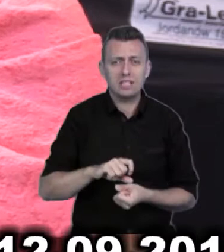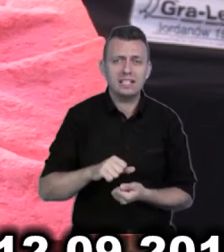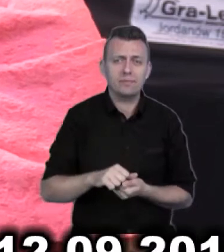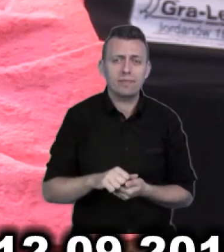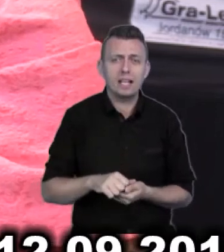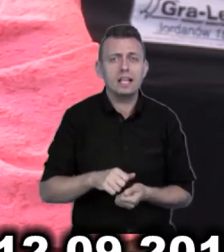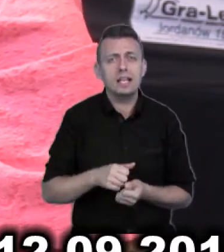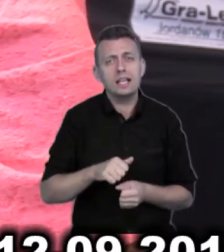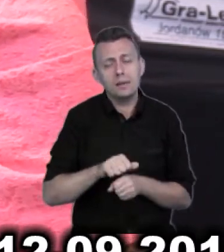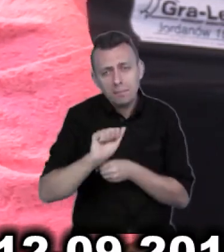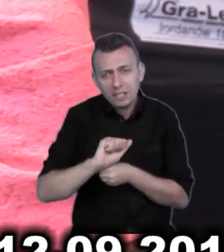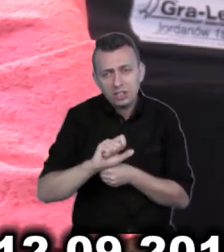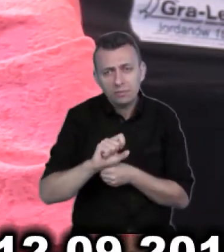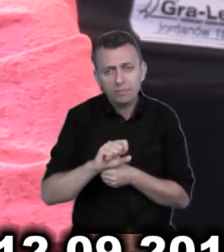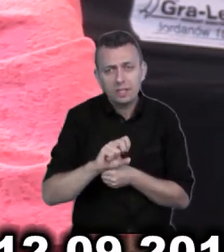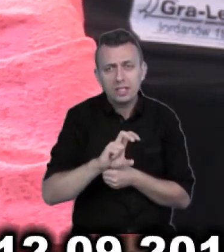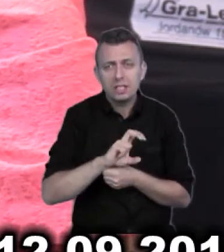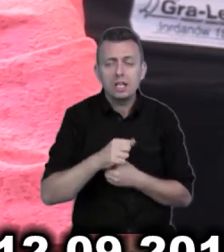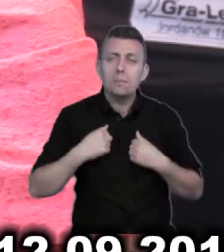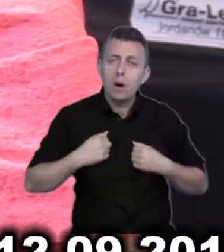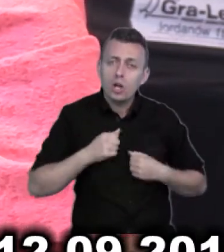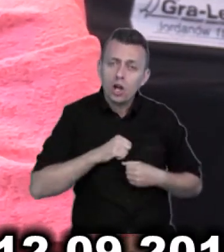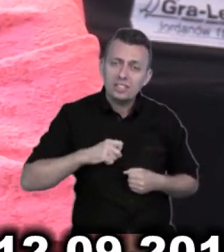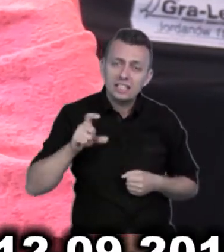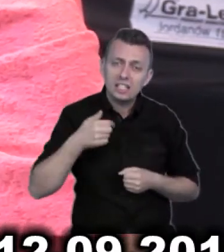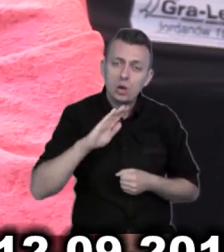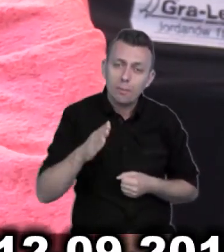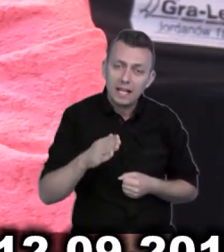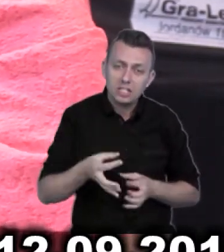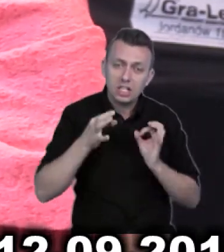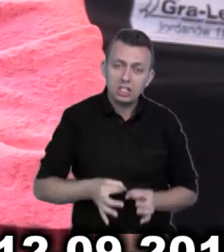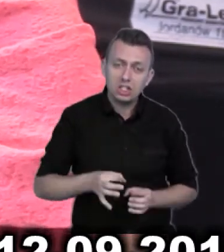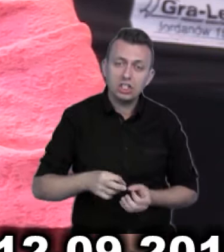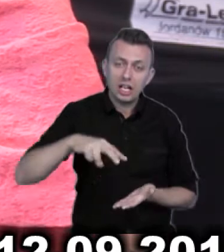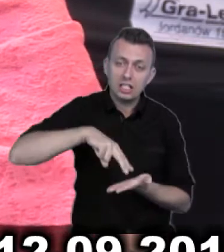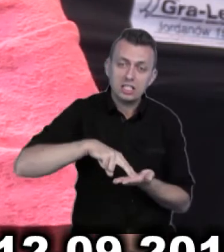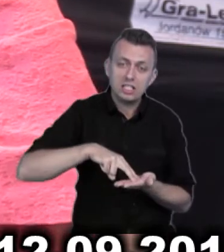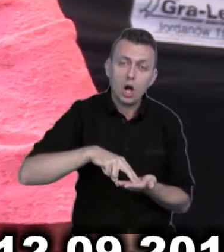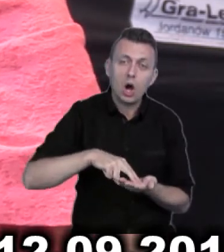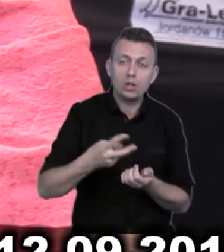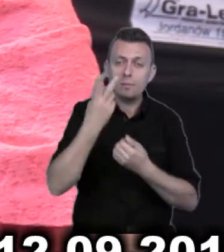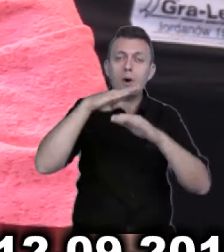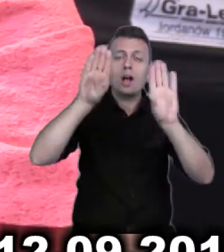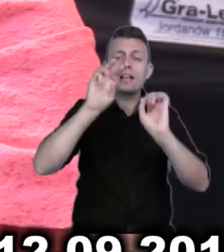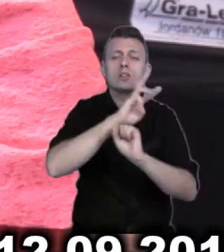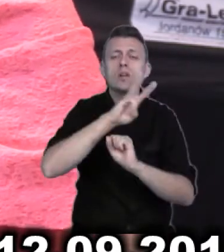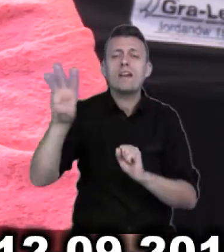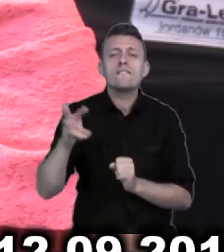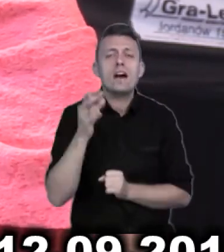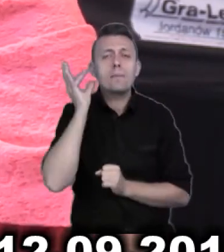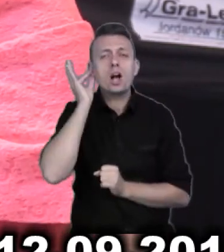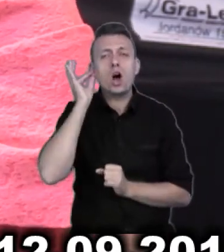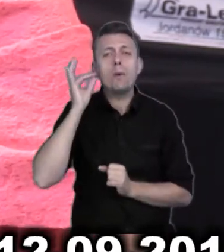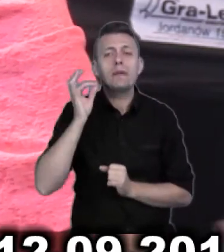trochę bojąca się tego, co ją czeka. Dzisiaj stoi przed Państwem kobieta. Kobieta, która jest świadoma swoich